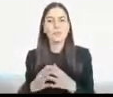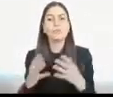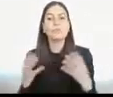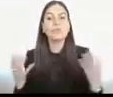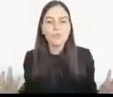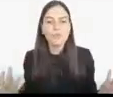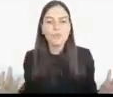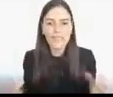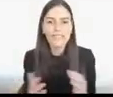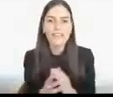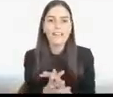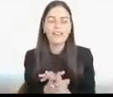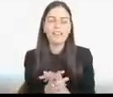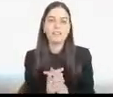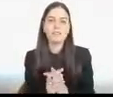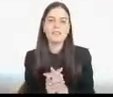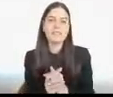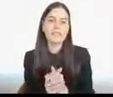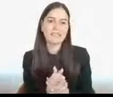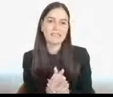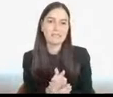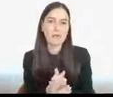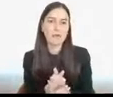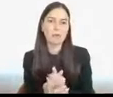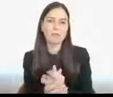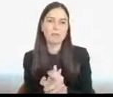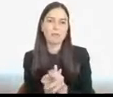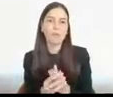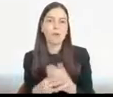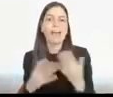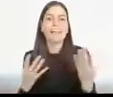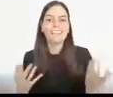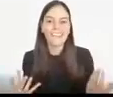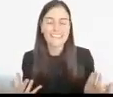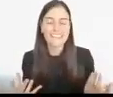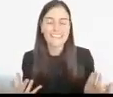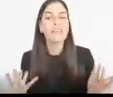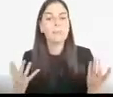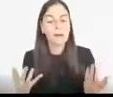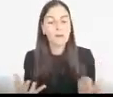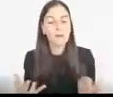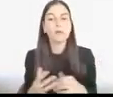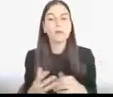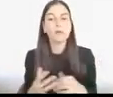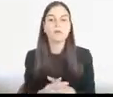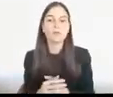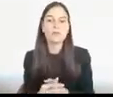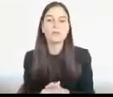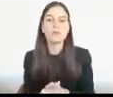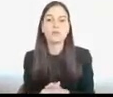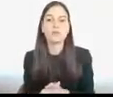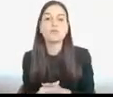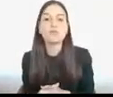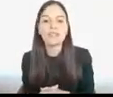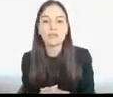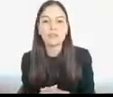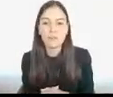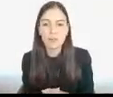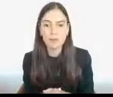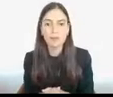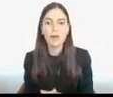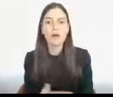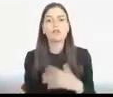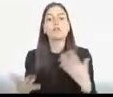dans des localisations qui ont beaucoup d'attrait. Donc, c'est des investissements plutôt intéressants. Et par contre, on se situe sur des durées